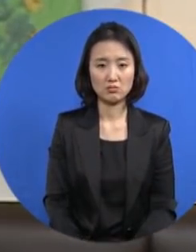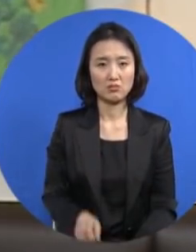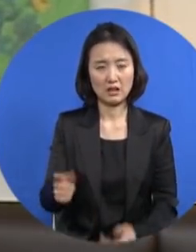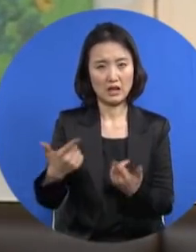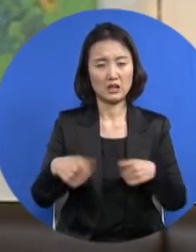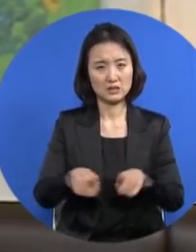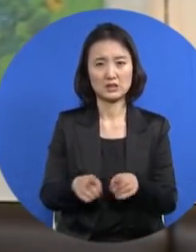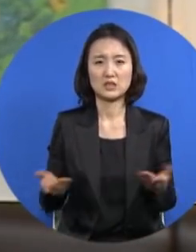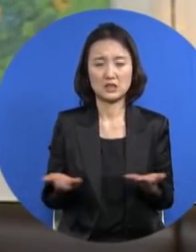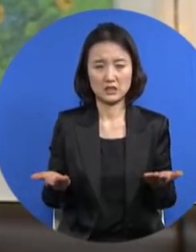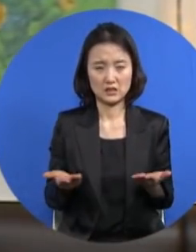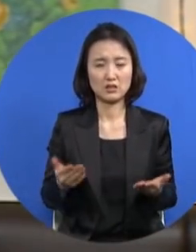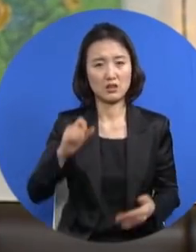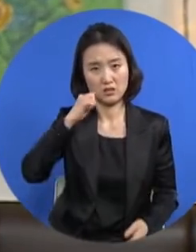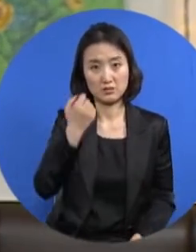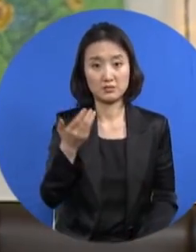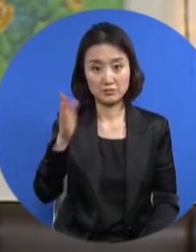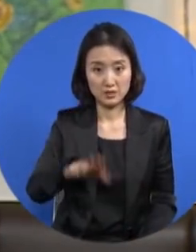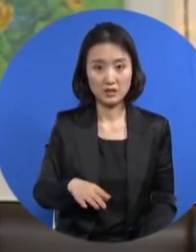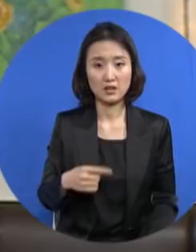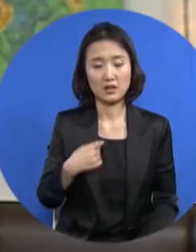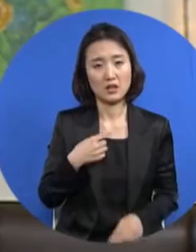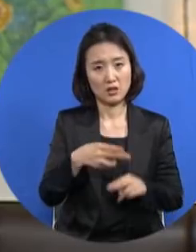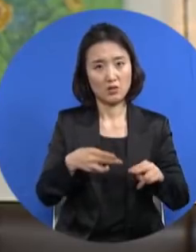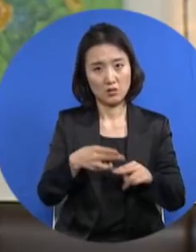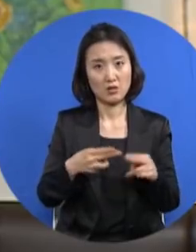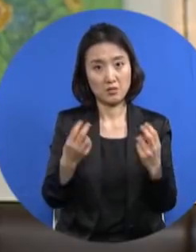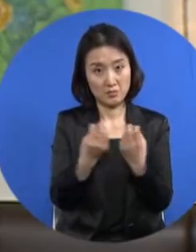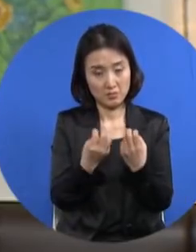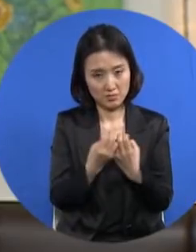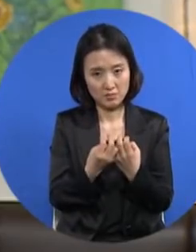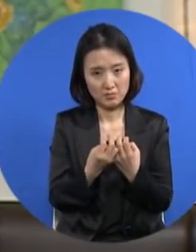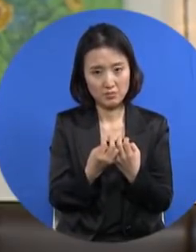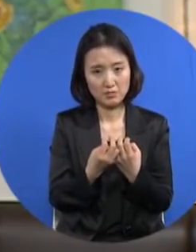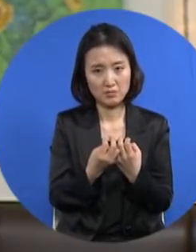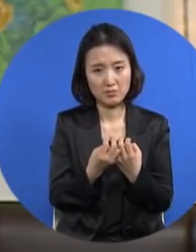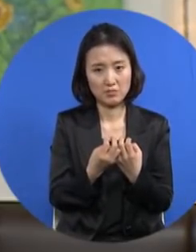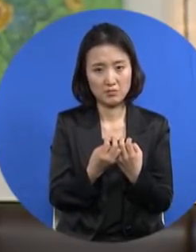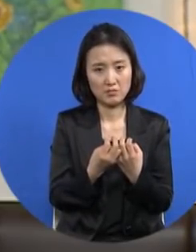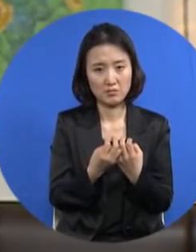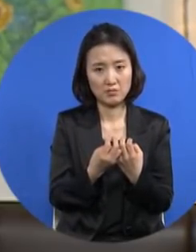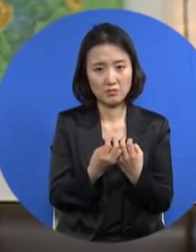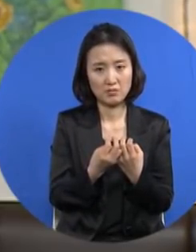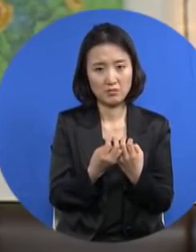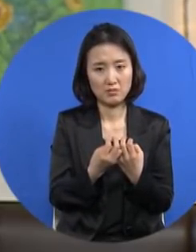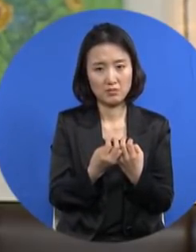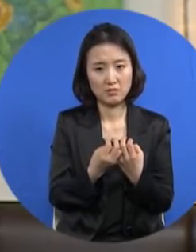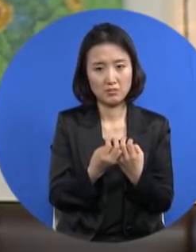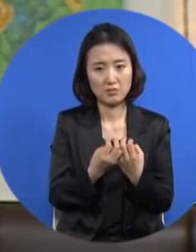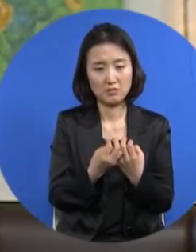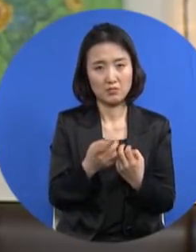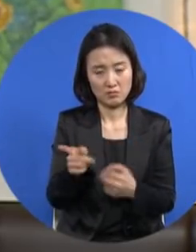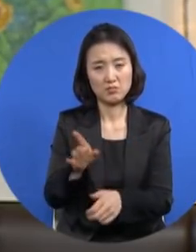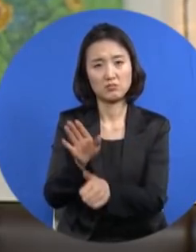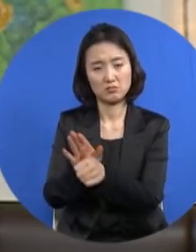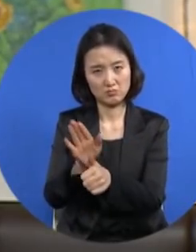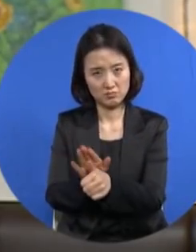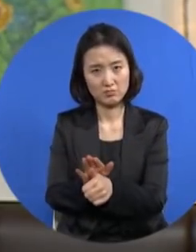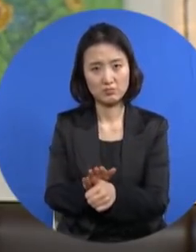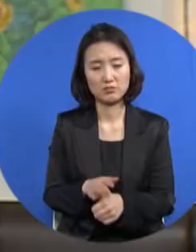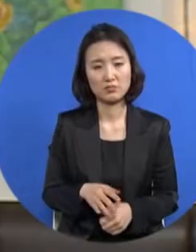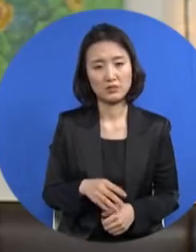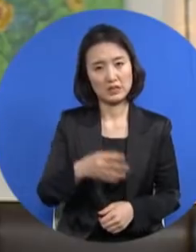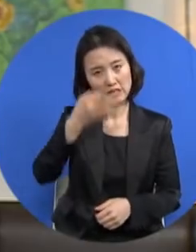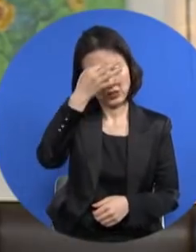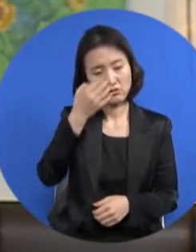할 수는 없어. 그렇지만 너한테 내 레시피 네가 되게 열심히 하니까 레시피나 네가 레시피 하는 데 도와주고 너한테 노하우